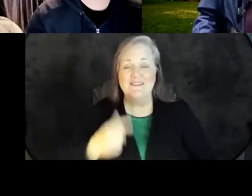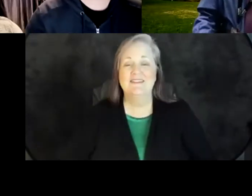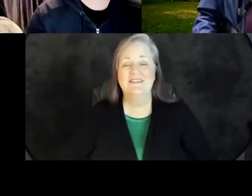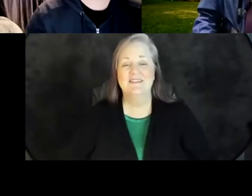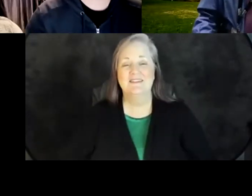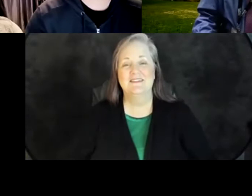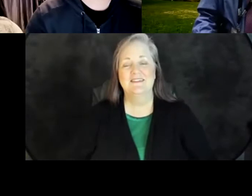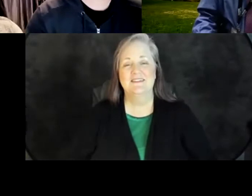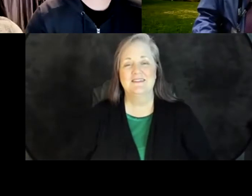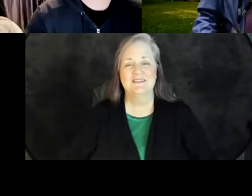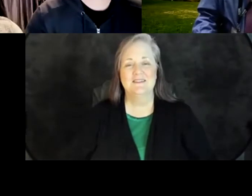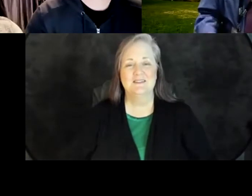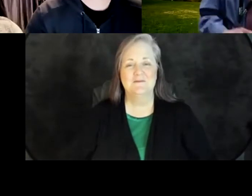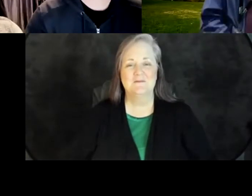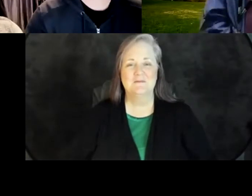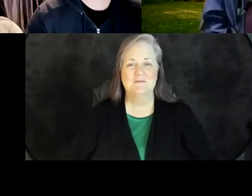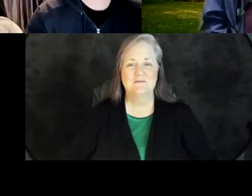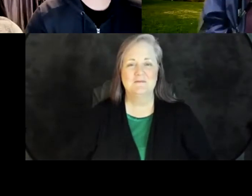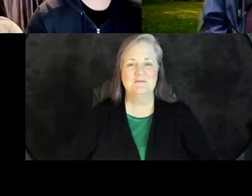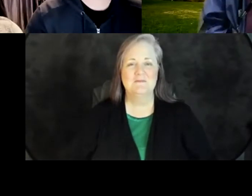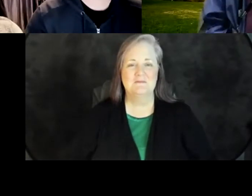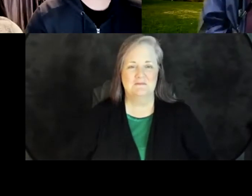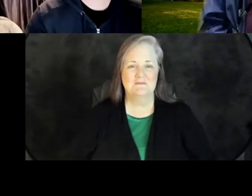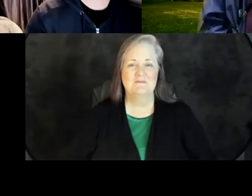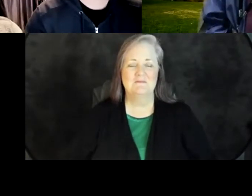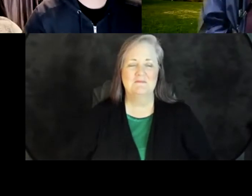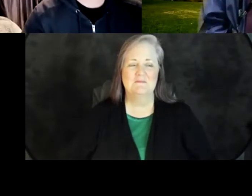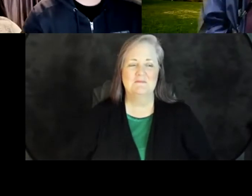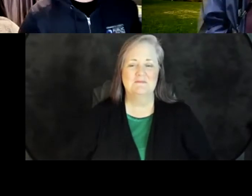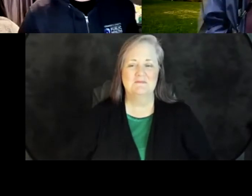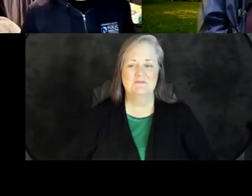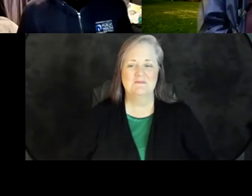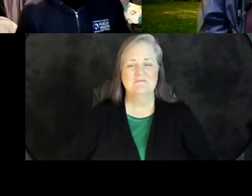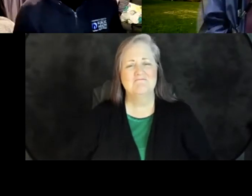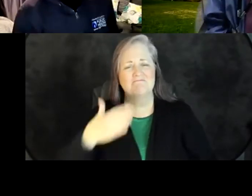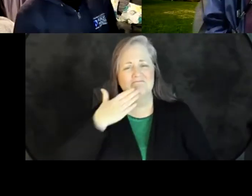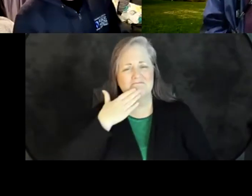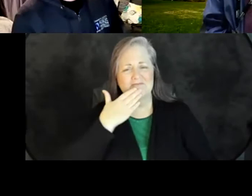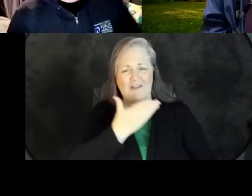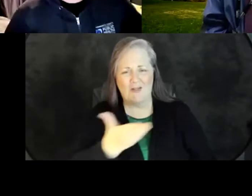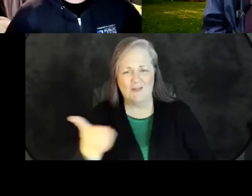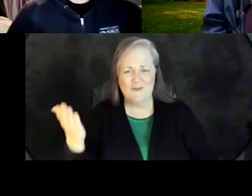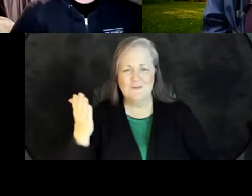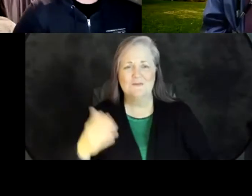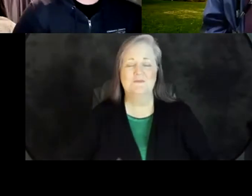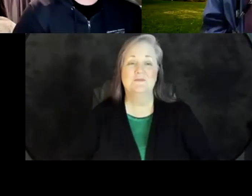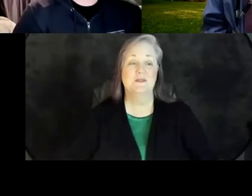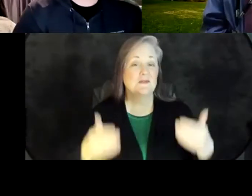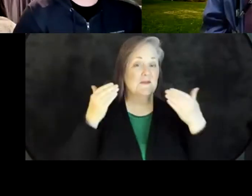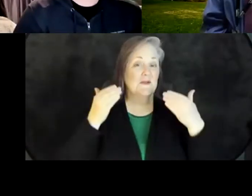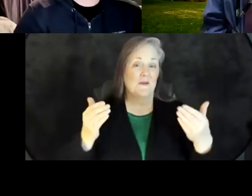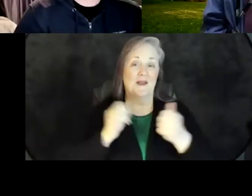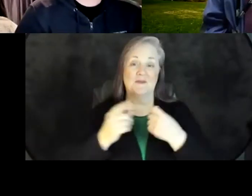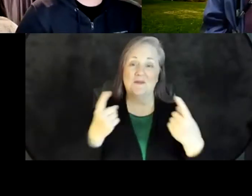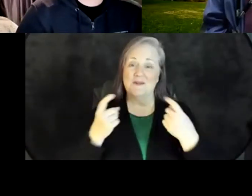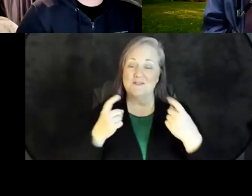نتصرف كما تصرفنا في يناير الماضي ثم زادت الحالات. All right, thank you all. We'll dive into the questions. As